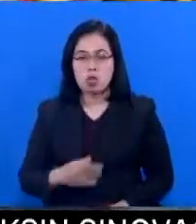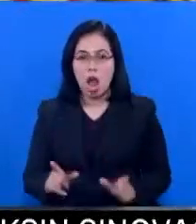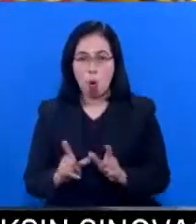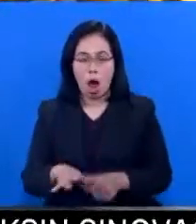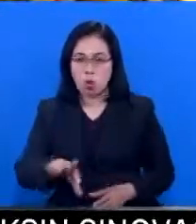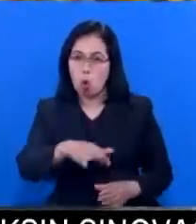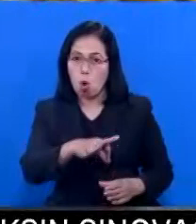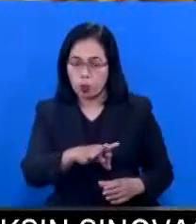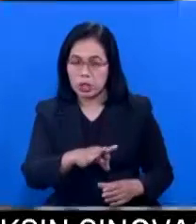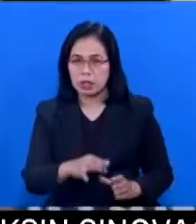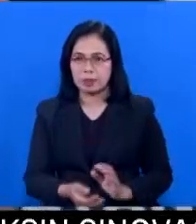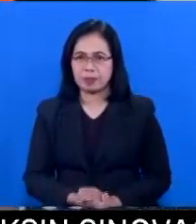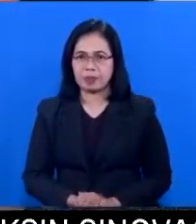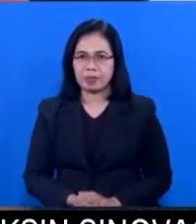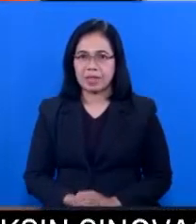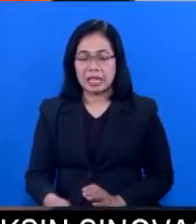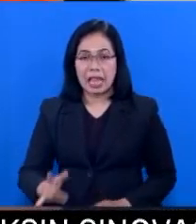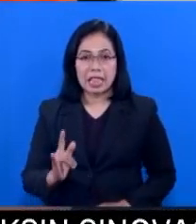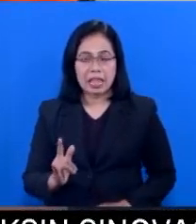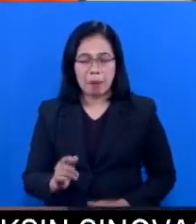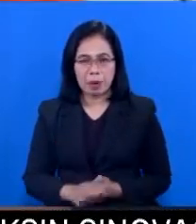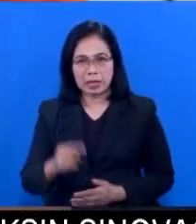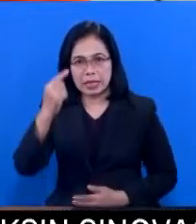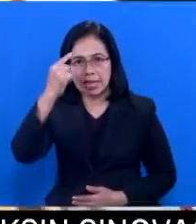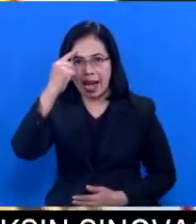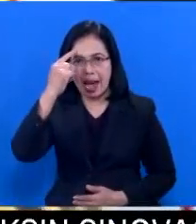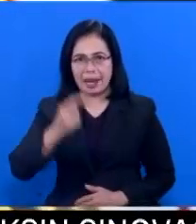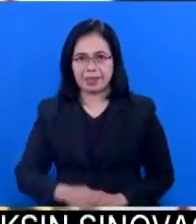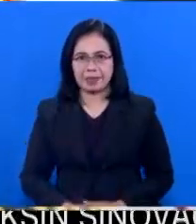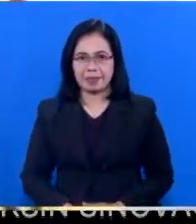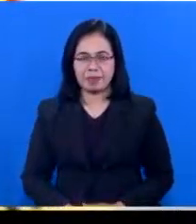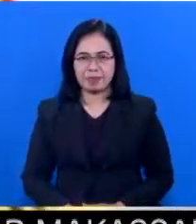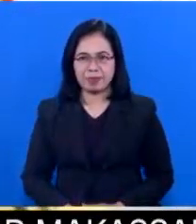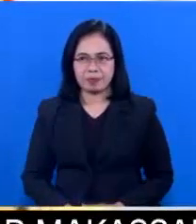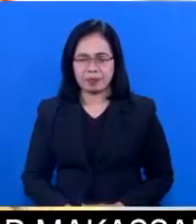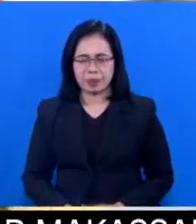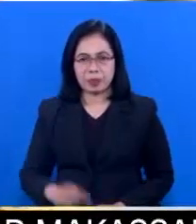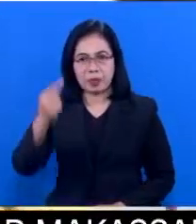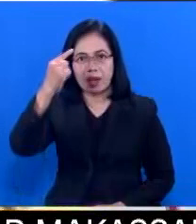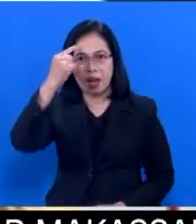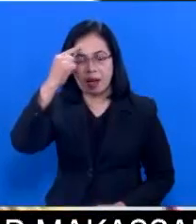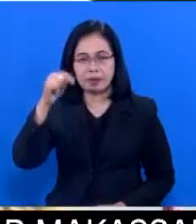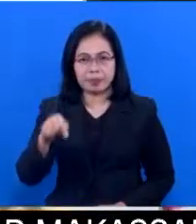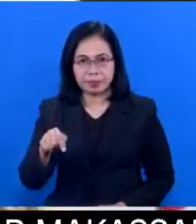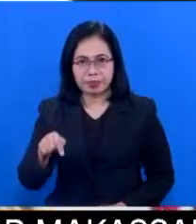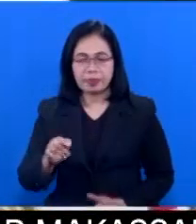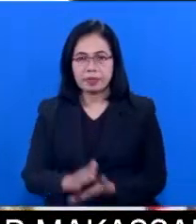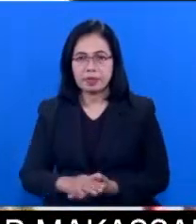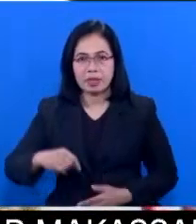massa. Ia kemudian ditetapkan sebagai tersangka. Pelaku ini, ya, ini kami